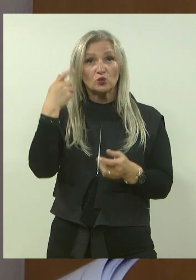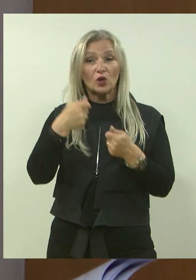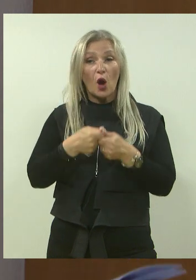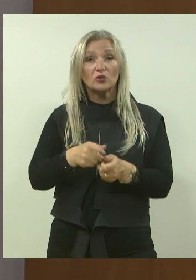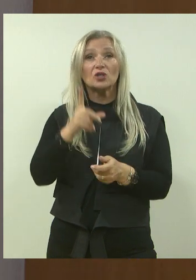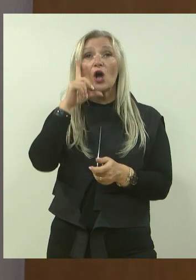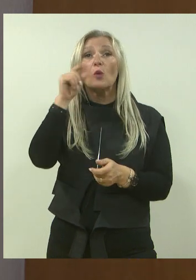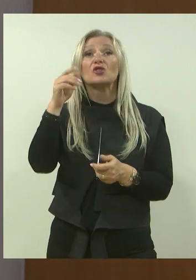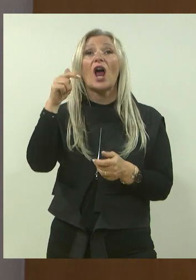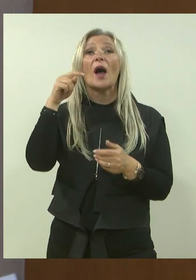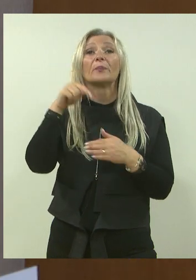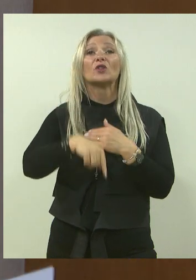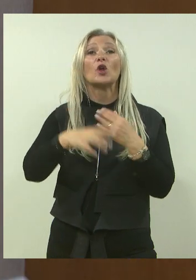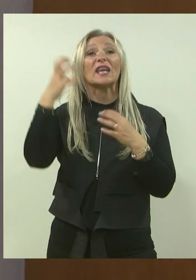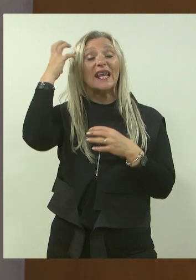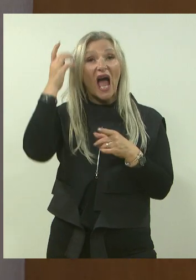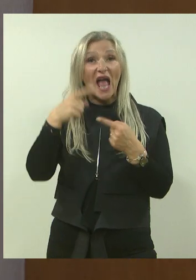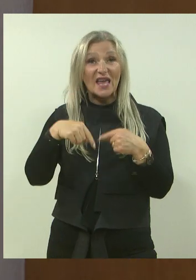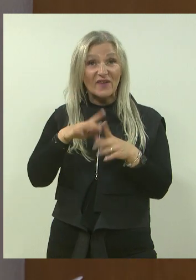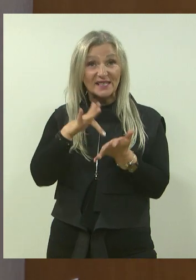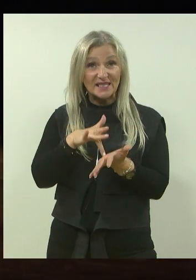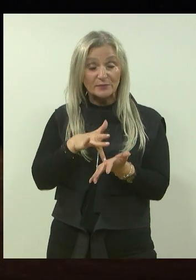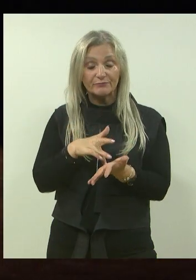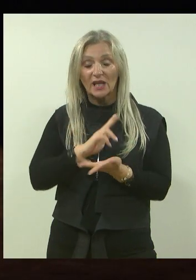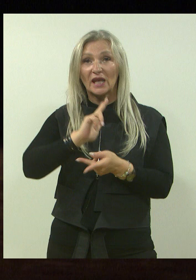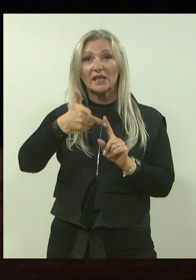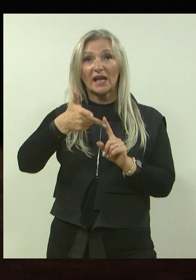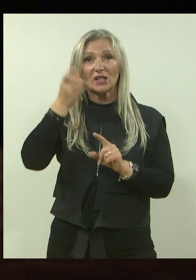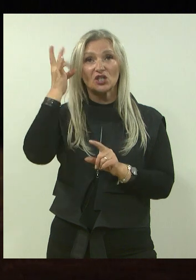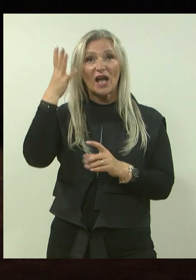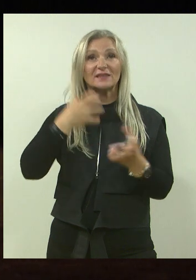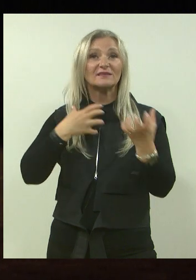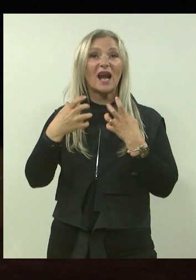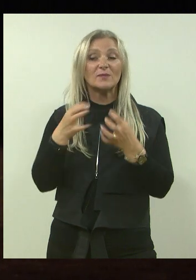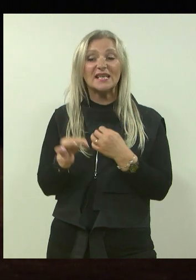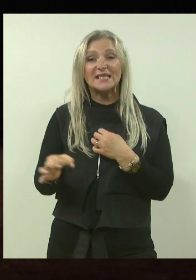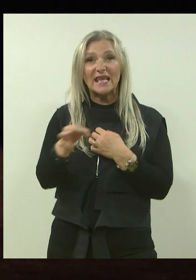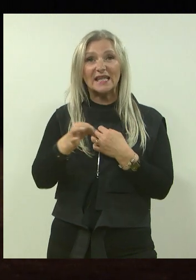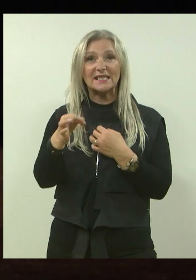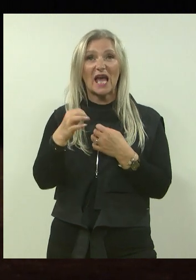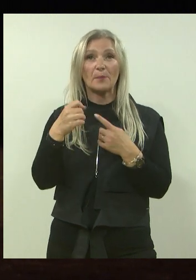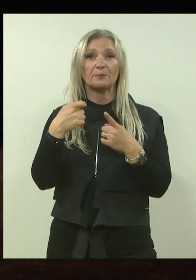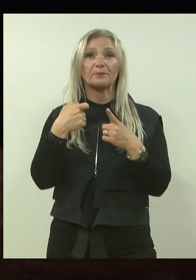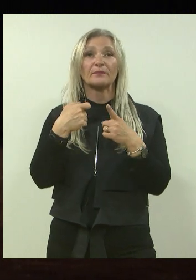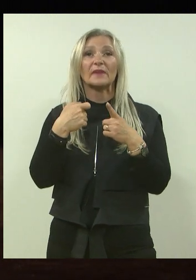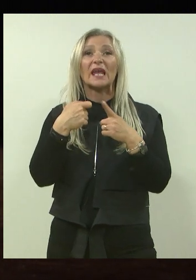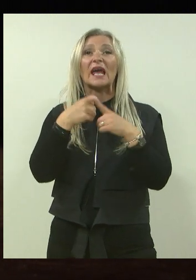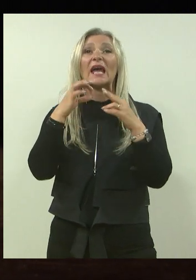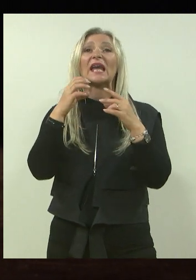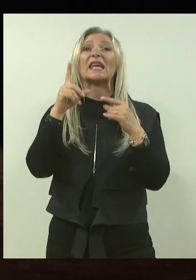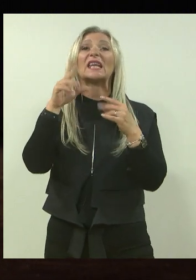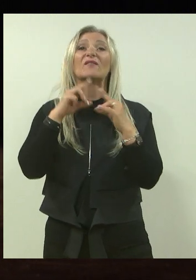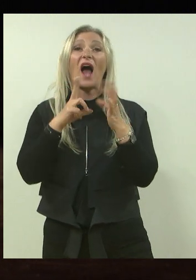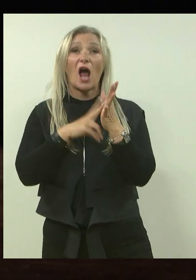općine Donji Kraljevec. I na kraju treći dan dramska sekcija Kuda Katruže